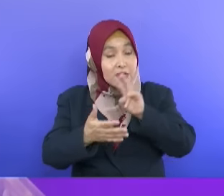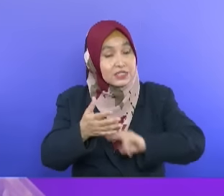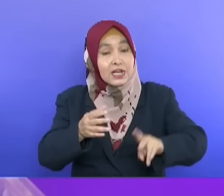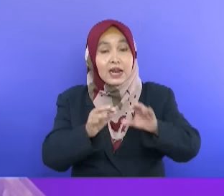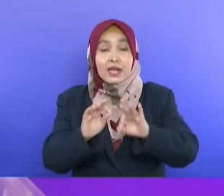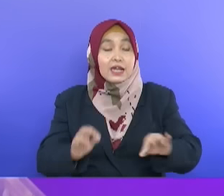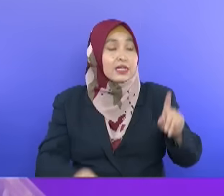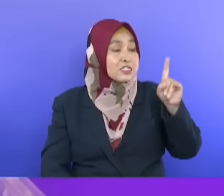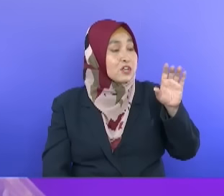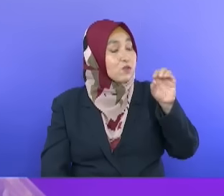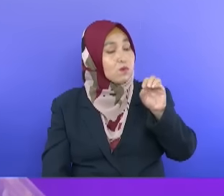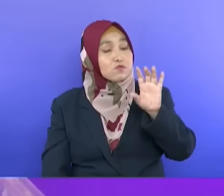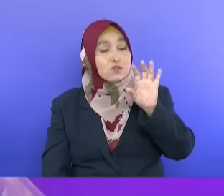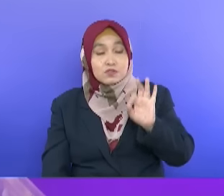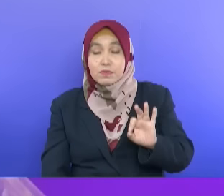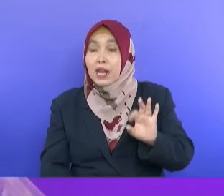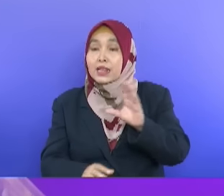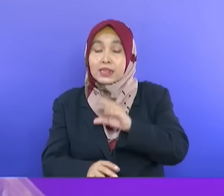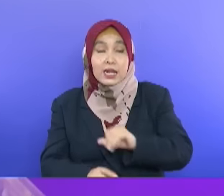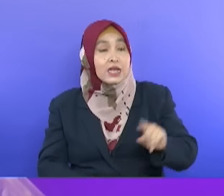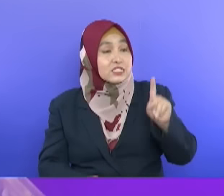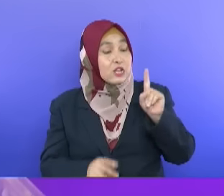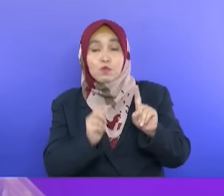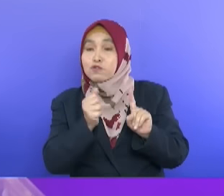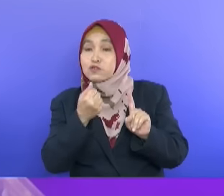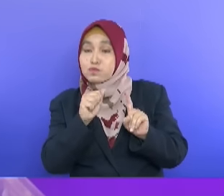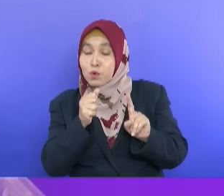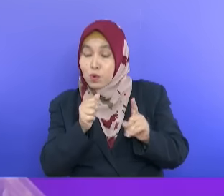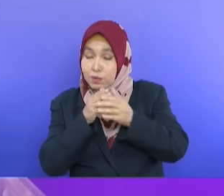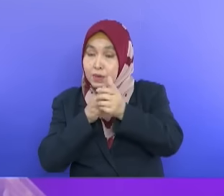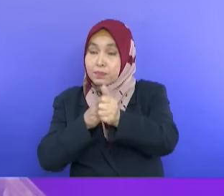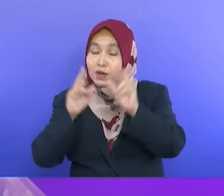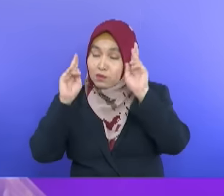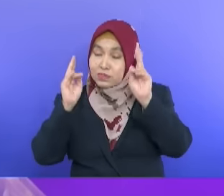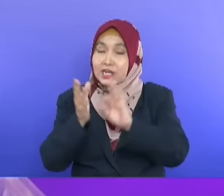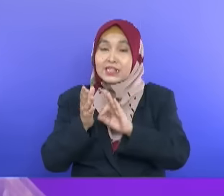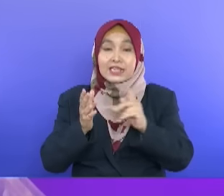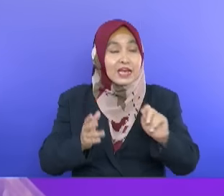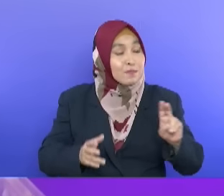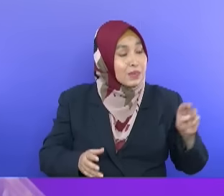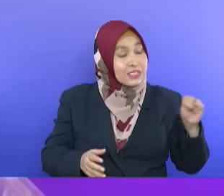yang ke 109 dan 110 dipimpin Al farius yang